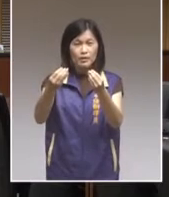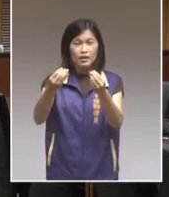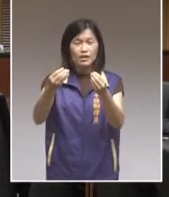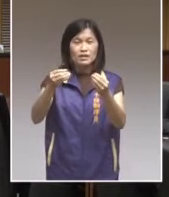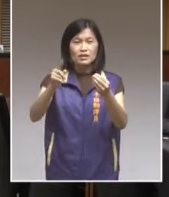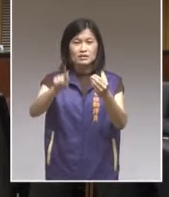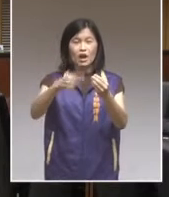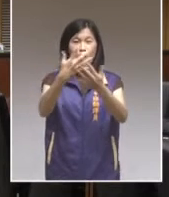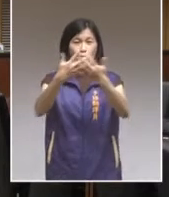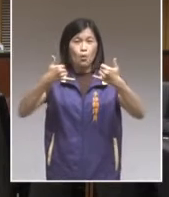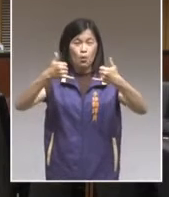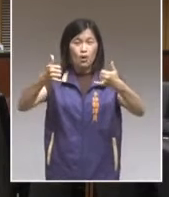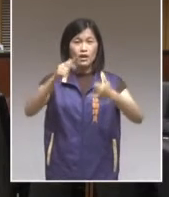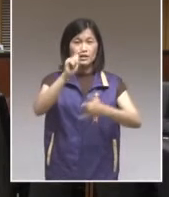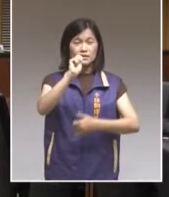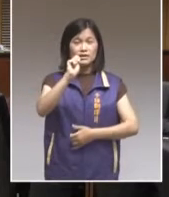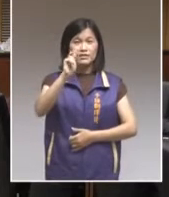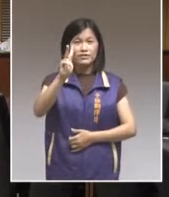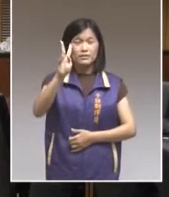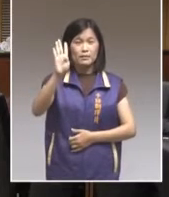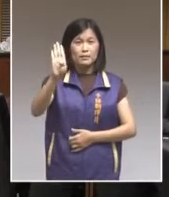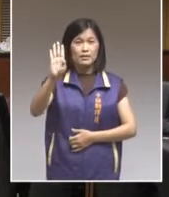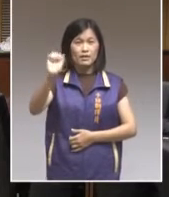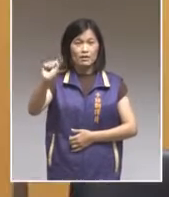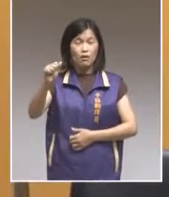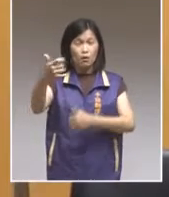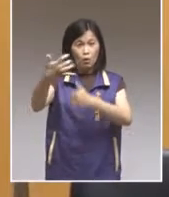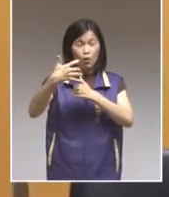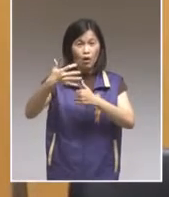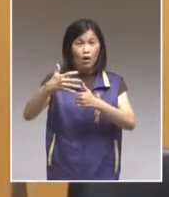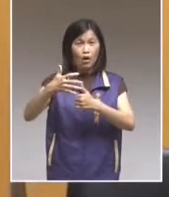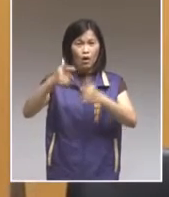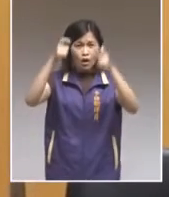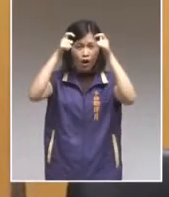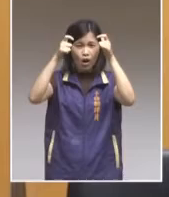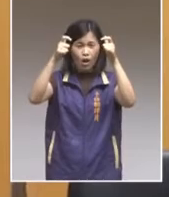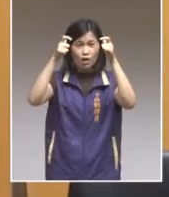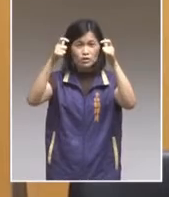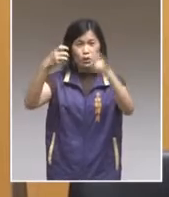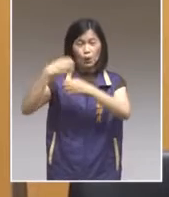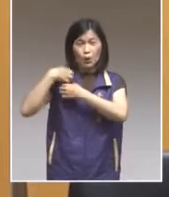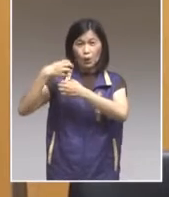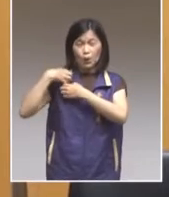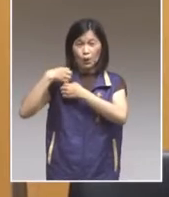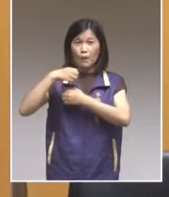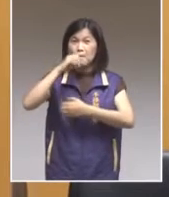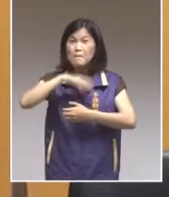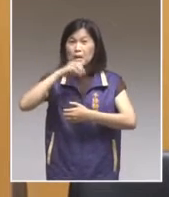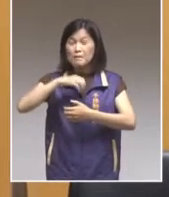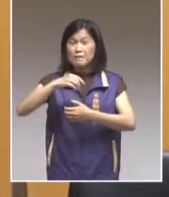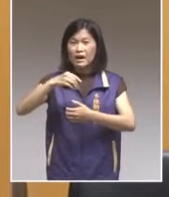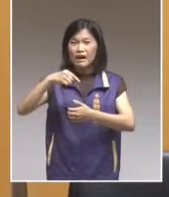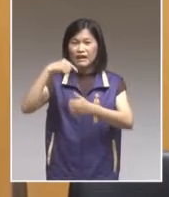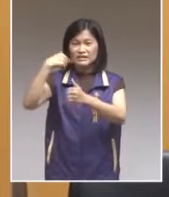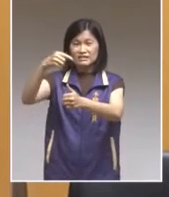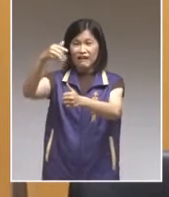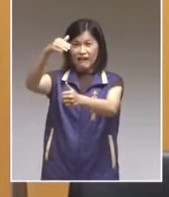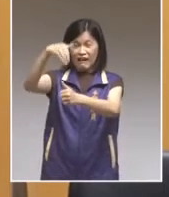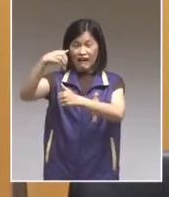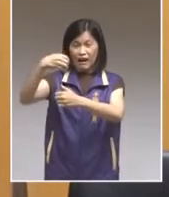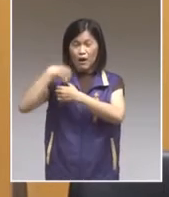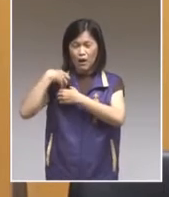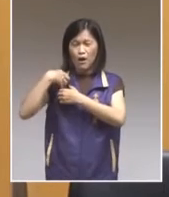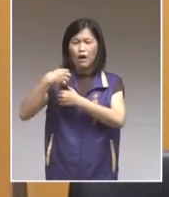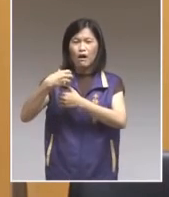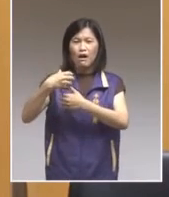那网络上 TVBS 提问哈，有关于那个高雄后备旅在屏东较遭的染疫哈，那这个刚才潘检记已经回答